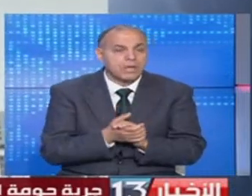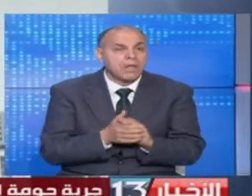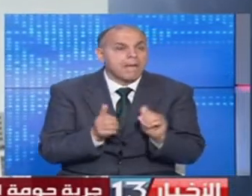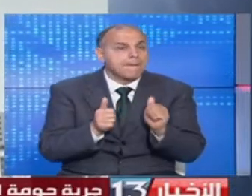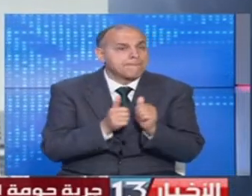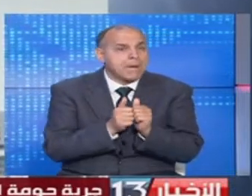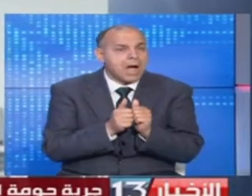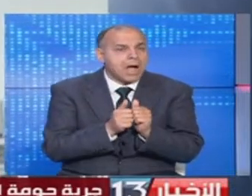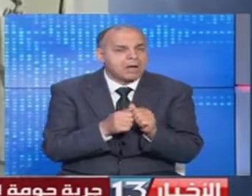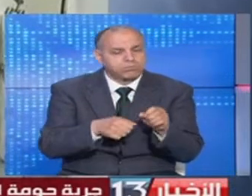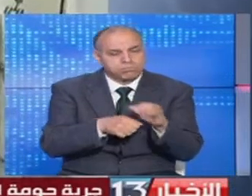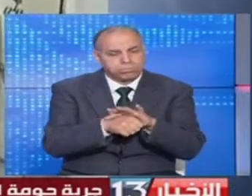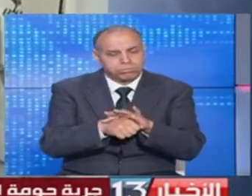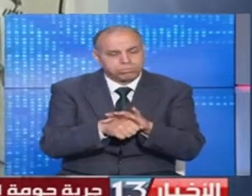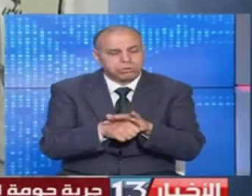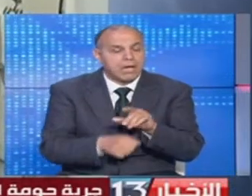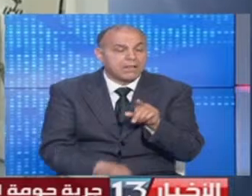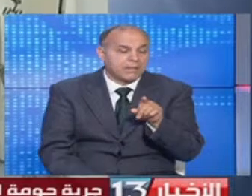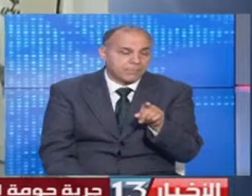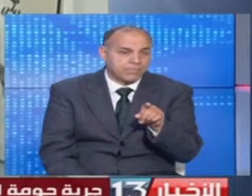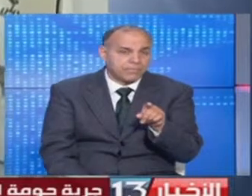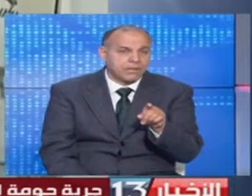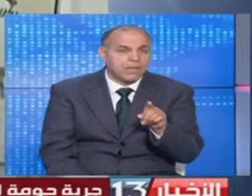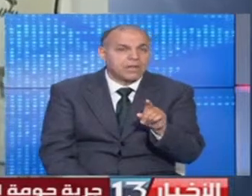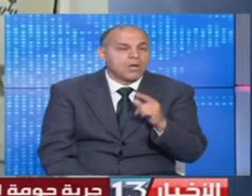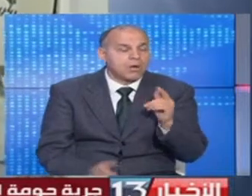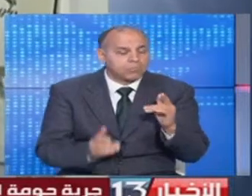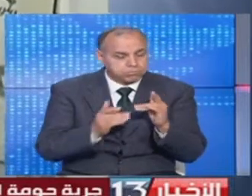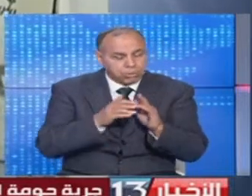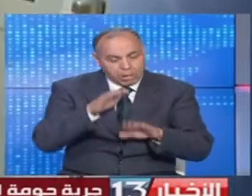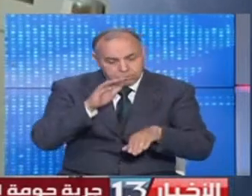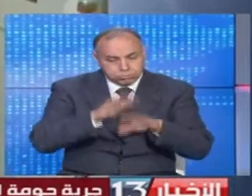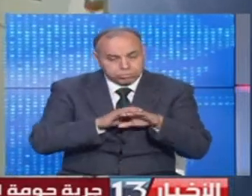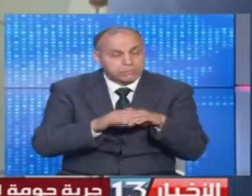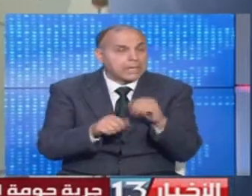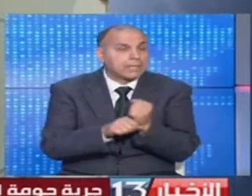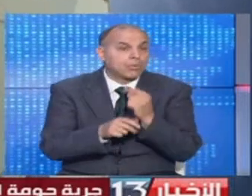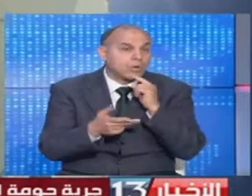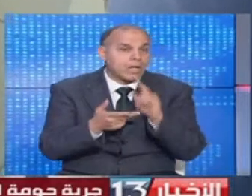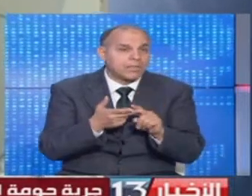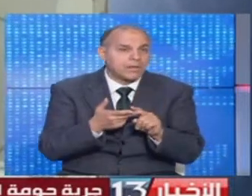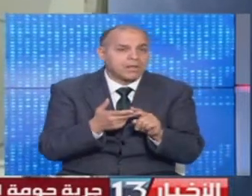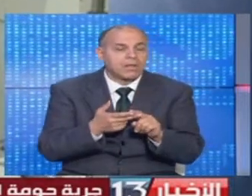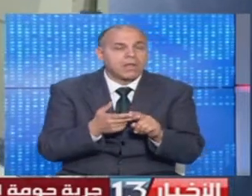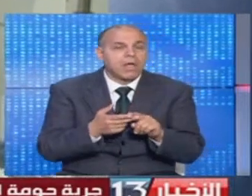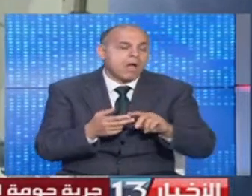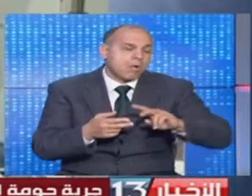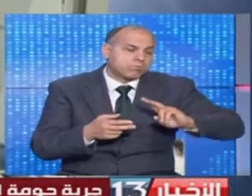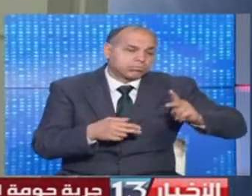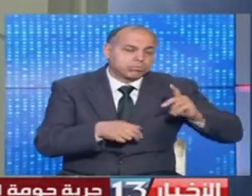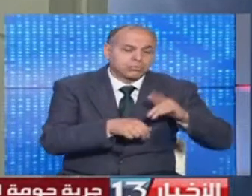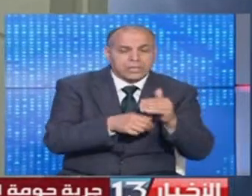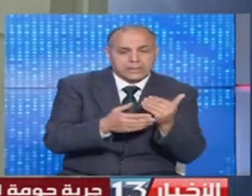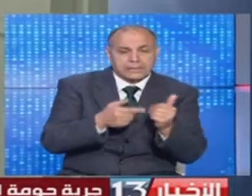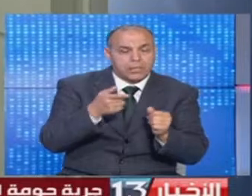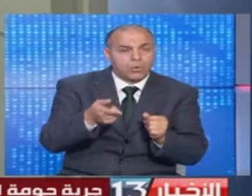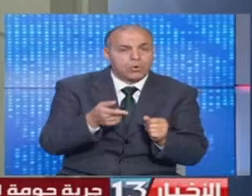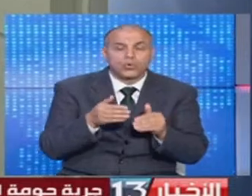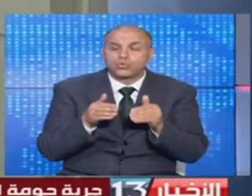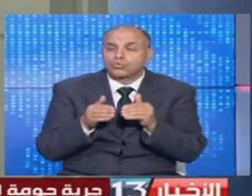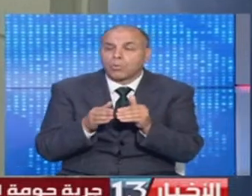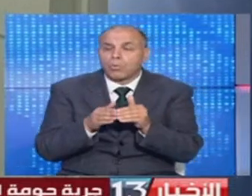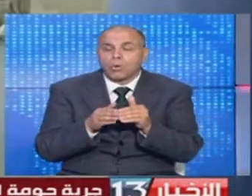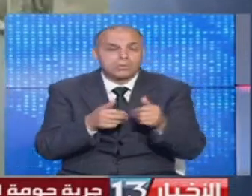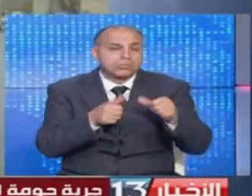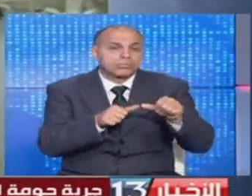بلوغ قسم يكو في تسعه عشر طاقه القصوى للاشغال وبقاء حالات اخرى في الانتظار تستوجب